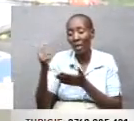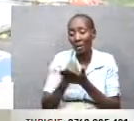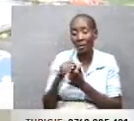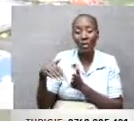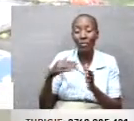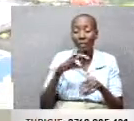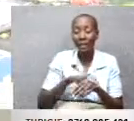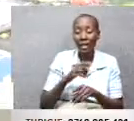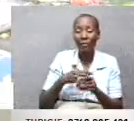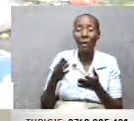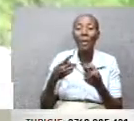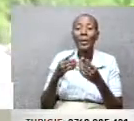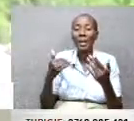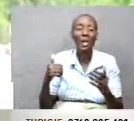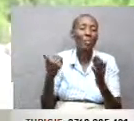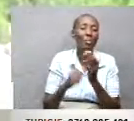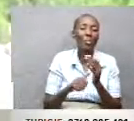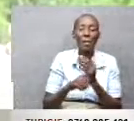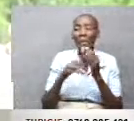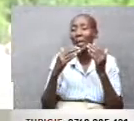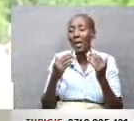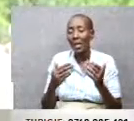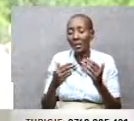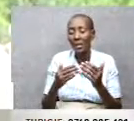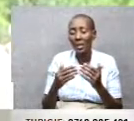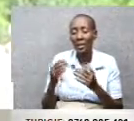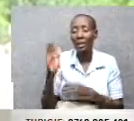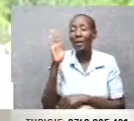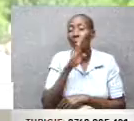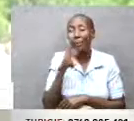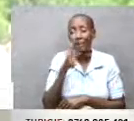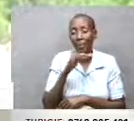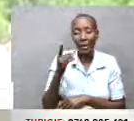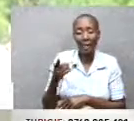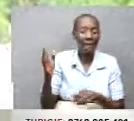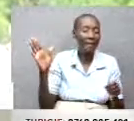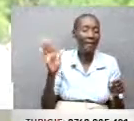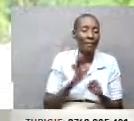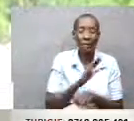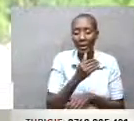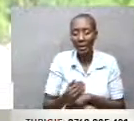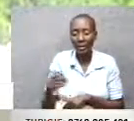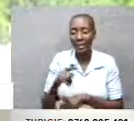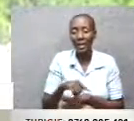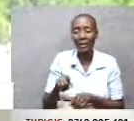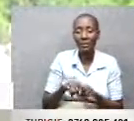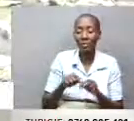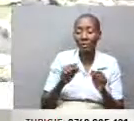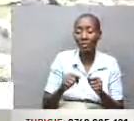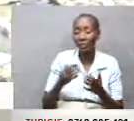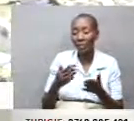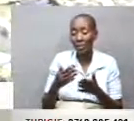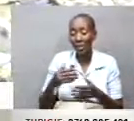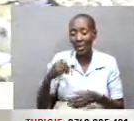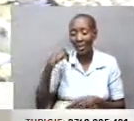sasa imegeuka karaha. Hapa kwa takataka, takataka imejaa, watoto wetu wako wanaweza kupata